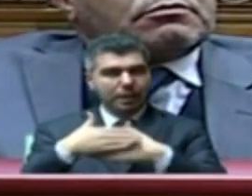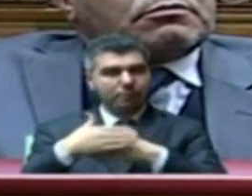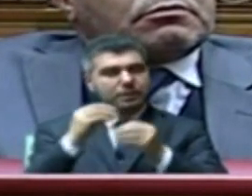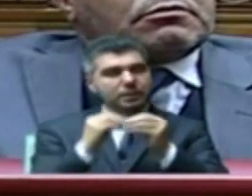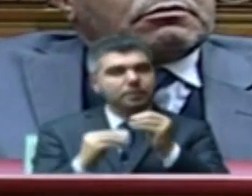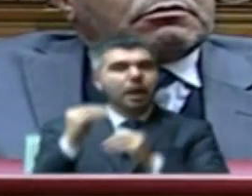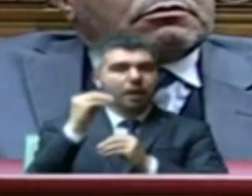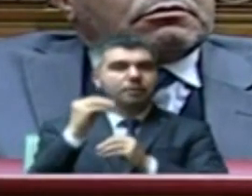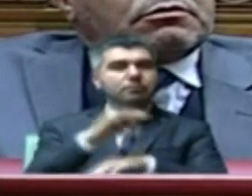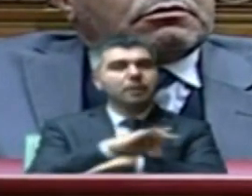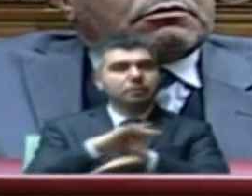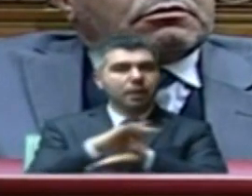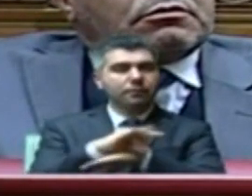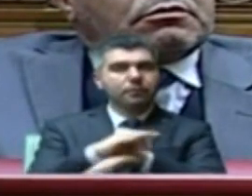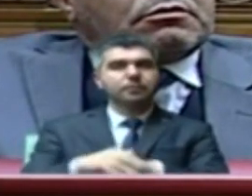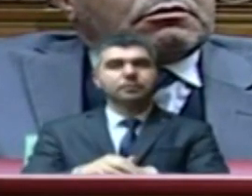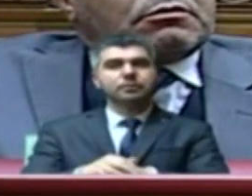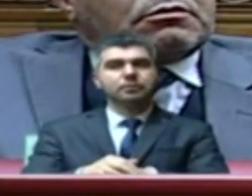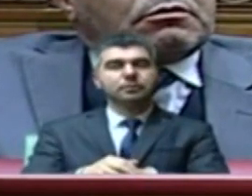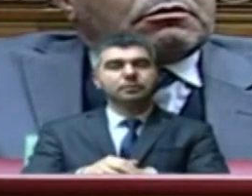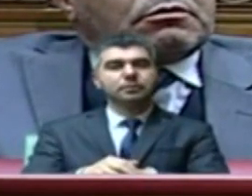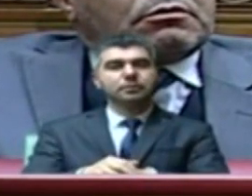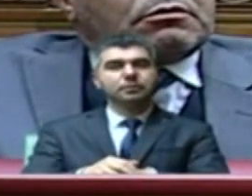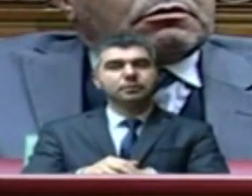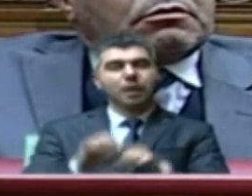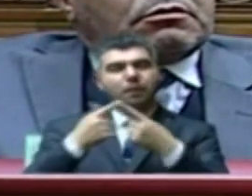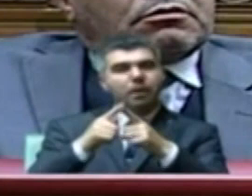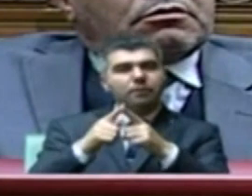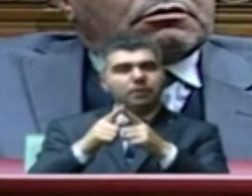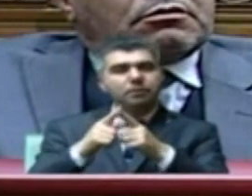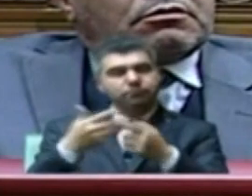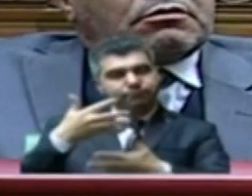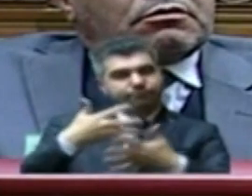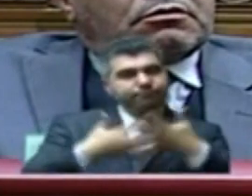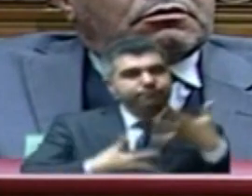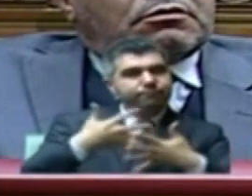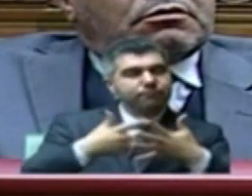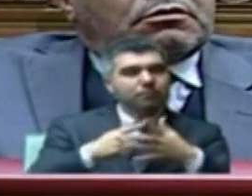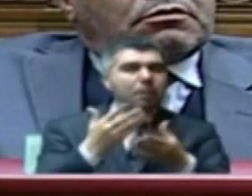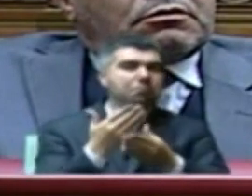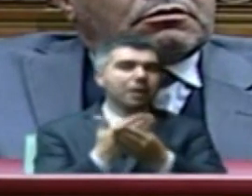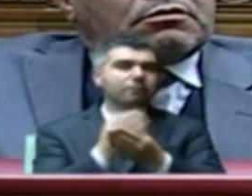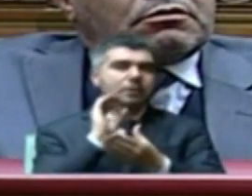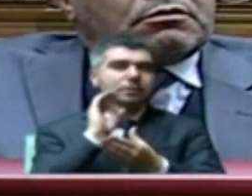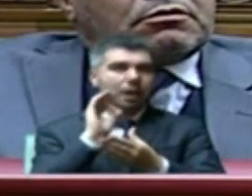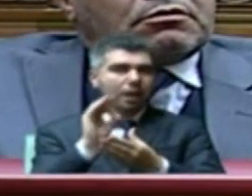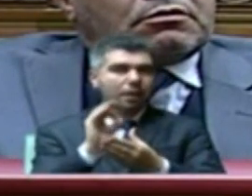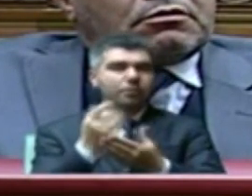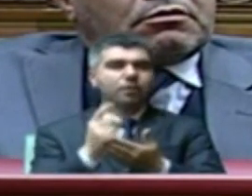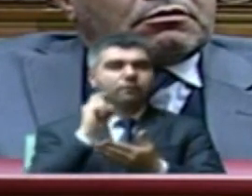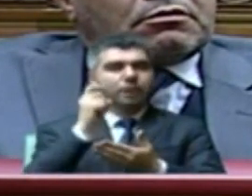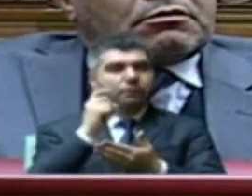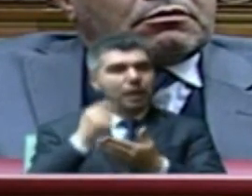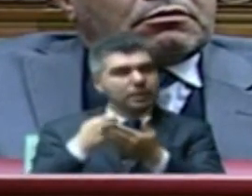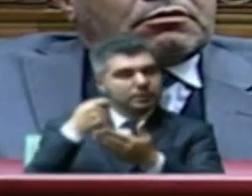في الموارد البشرية، ولكن أيضا تلبيات مجموعة من النقاط المدرجة في الملف المطلبي ديالهم، تحسين